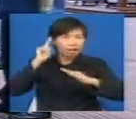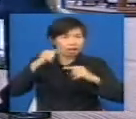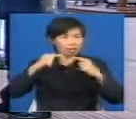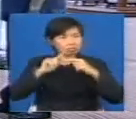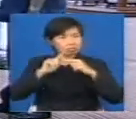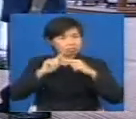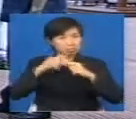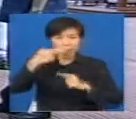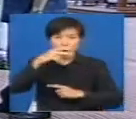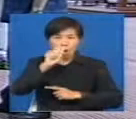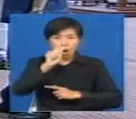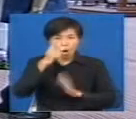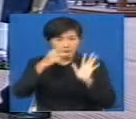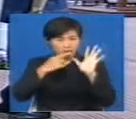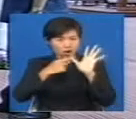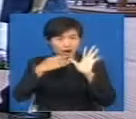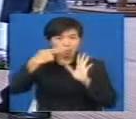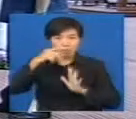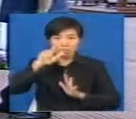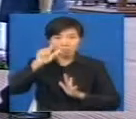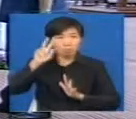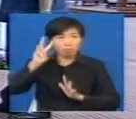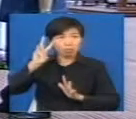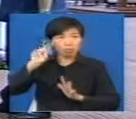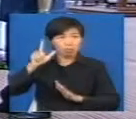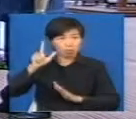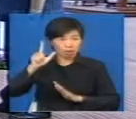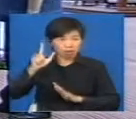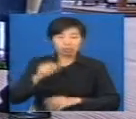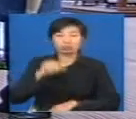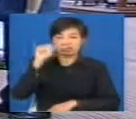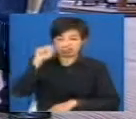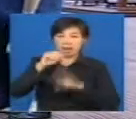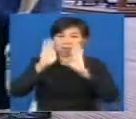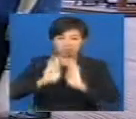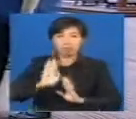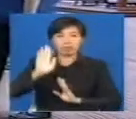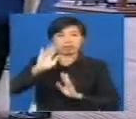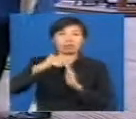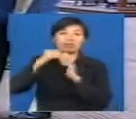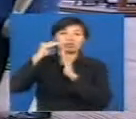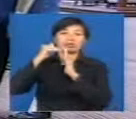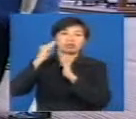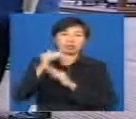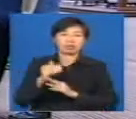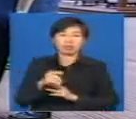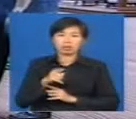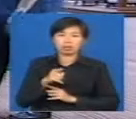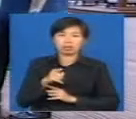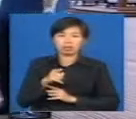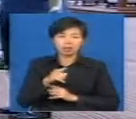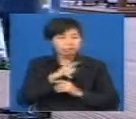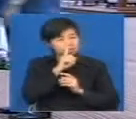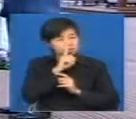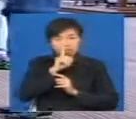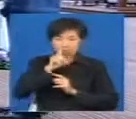หอสร้างแบบล้านนา ครับครับคือใครที่เคยไปทำพืชสวนโลกจะเห็นคล้ายๆแบบนี ้ก็ไม่เหมือนกันนะ